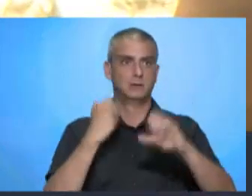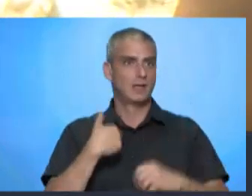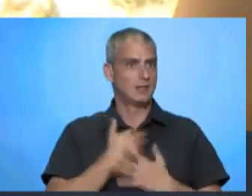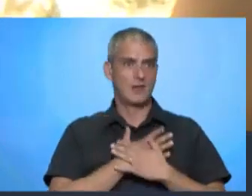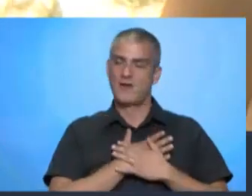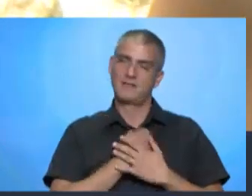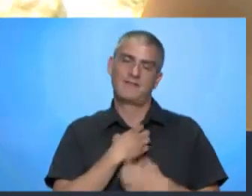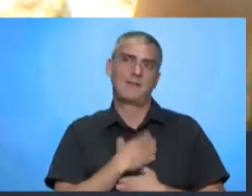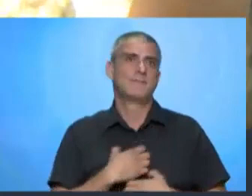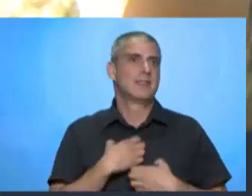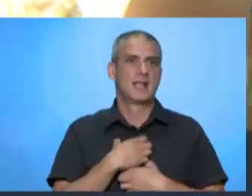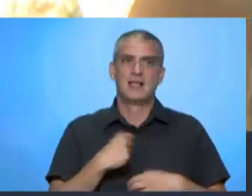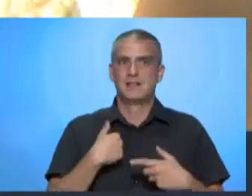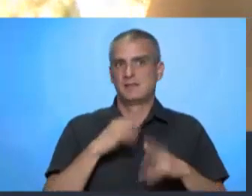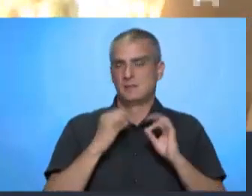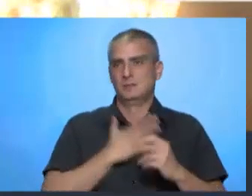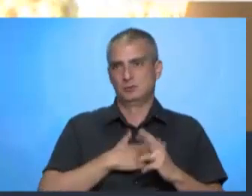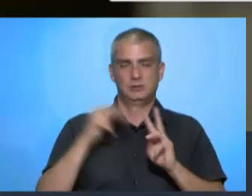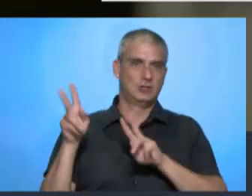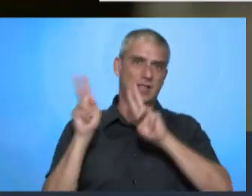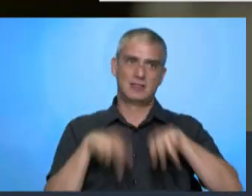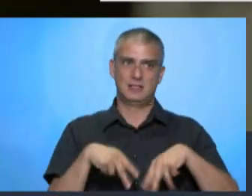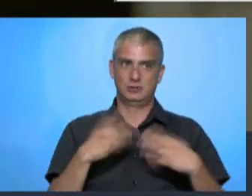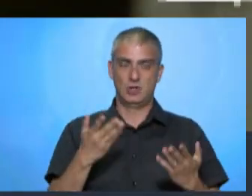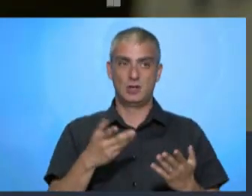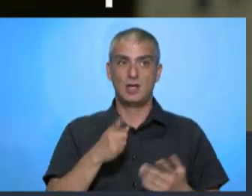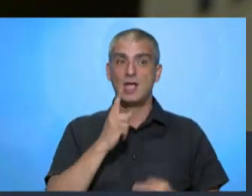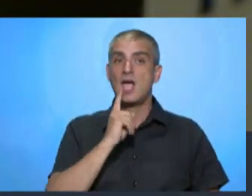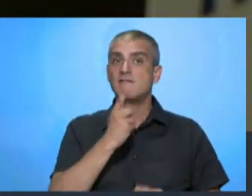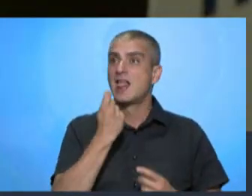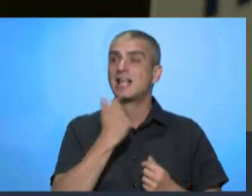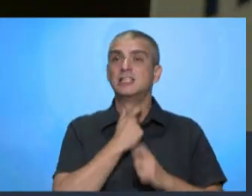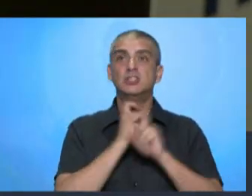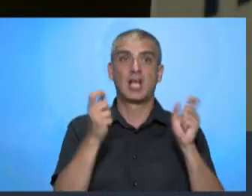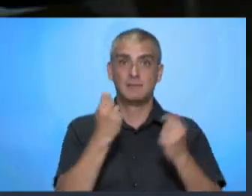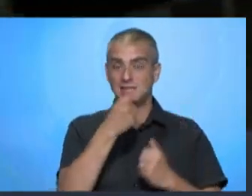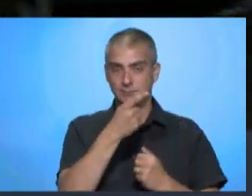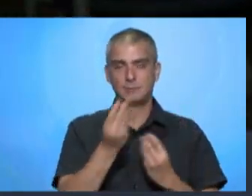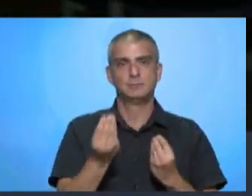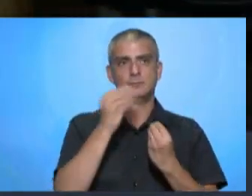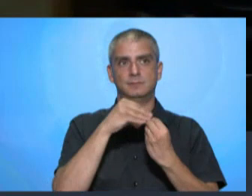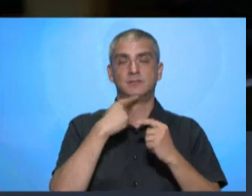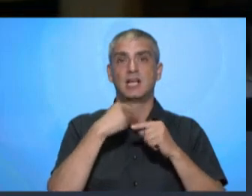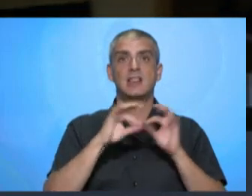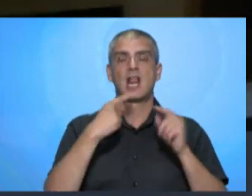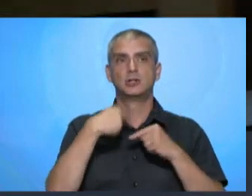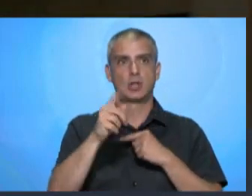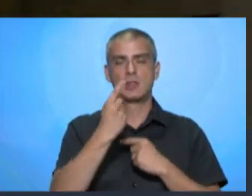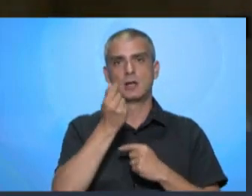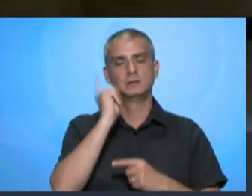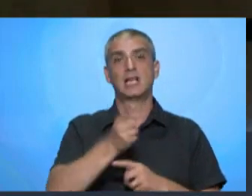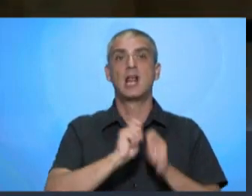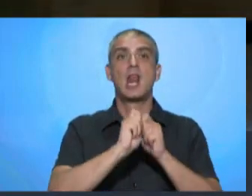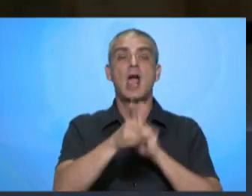אותה ומתגעגעת אליה, ואני ממש רוצה שהיא תחזור. לקשיים הכספיים שבהם הייתה נתונה חיים, התווסף בתחילת השנה פסק דין שחייב אותה